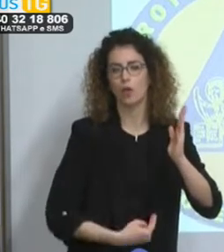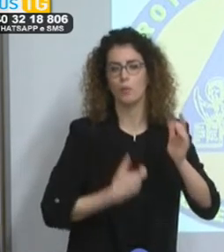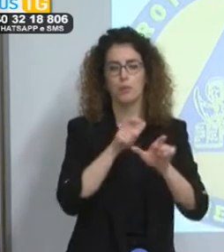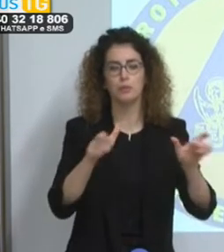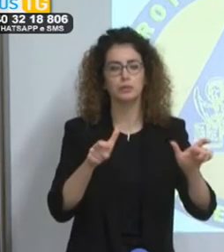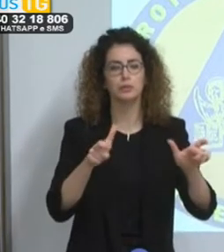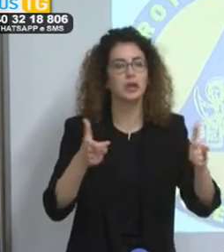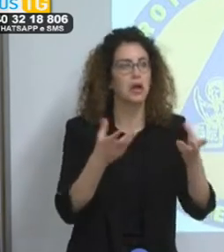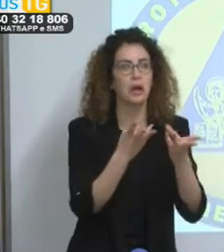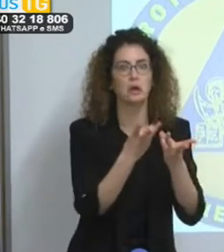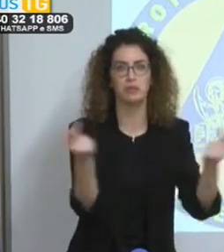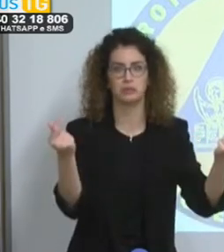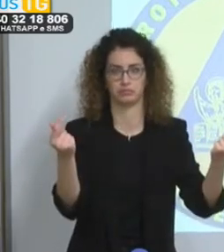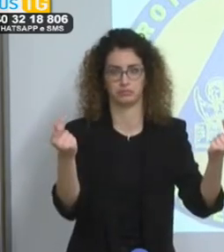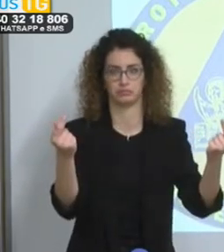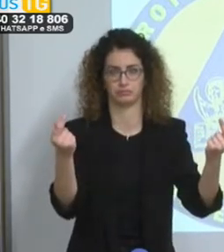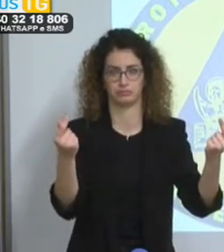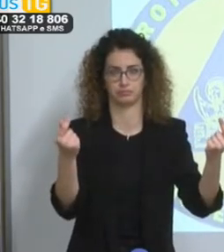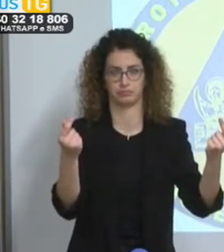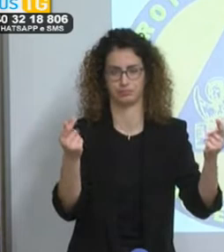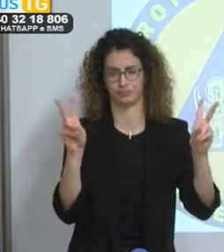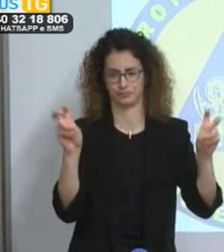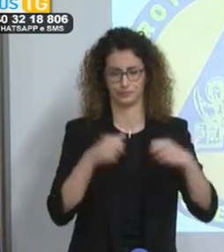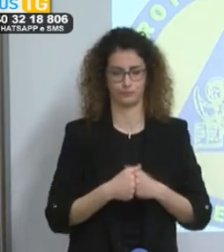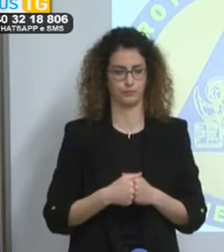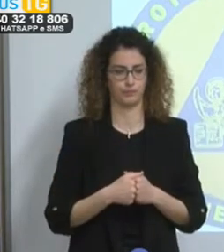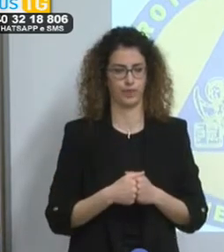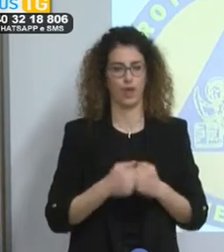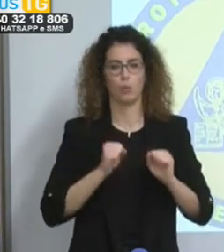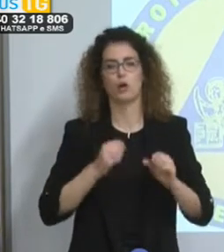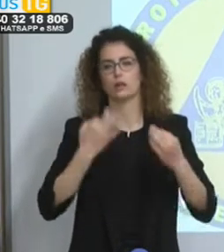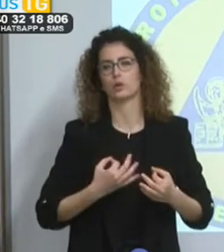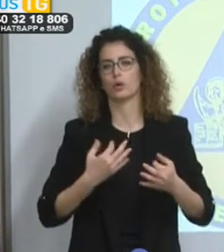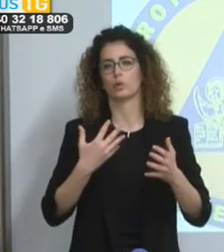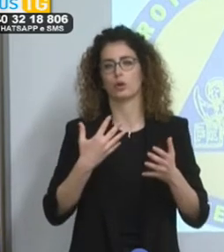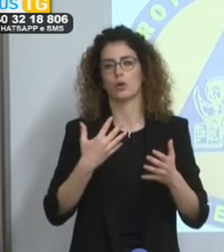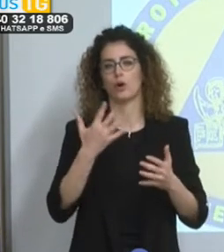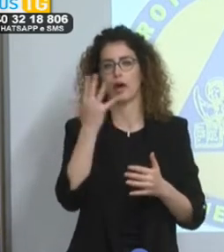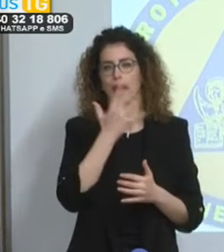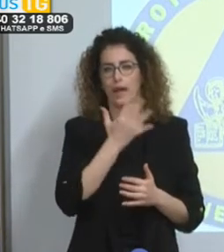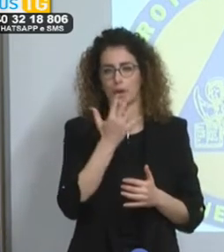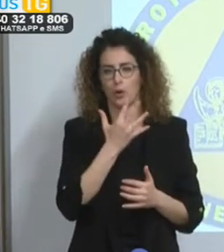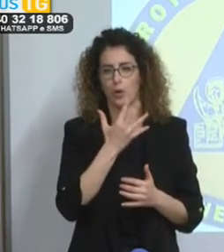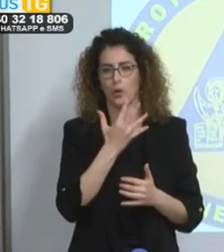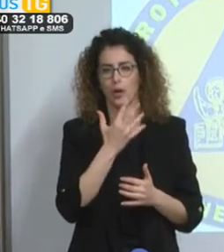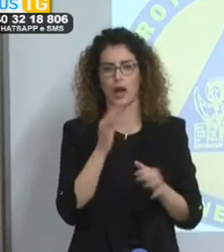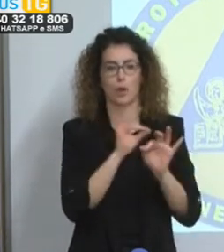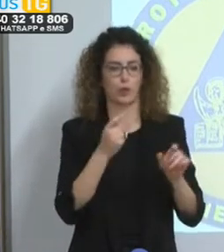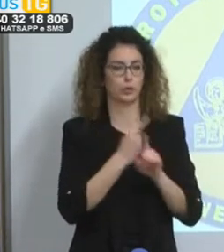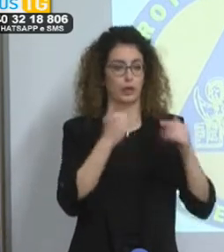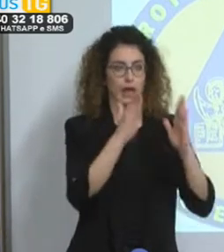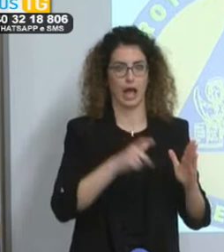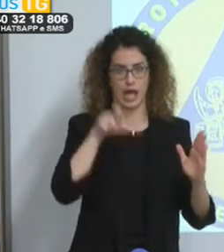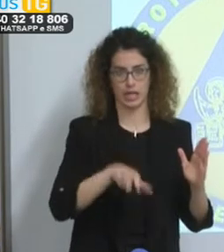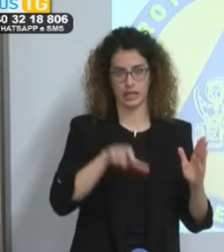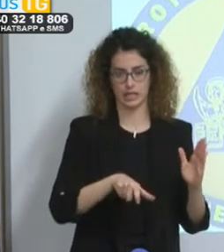vita. Considerate che non sono, può essere anche che ci sia qualche errore, che ci sia qualcuno che lo deve fare necessariamente a casa,